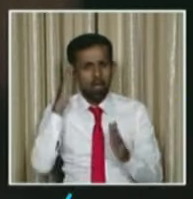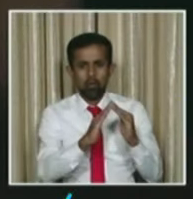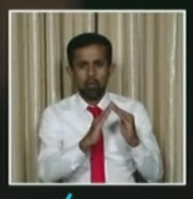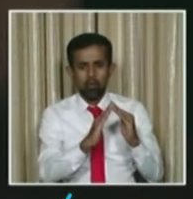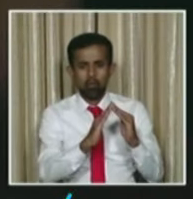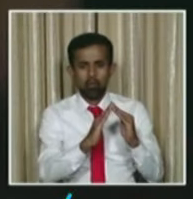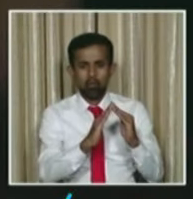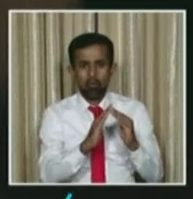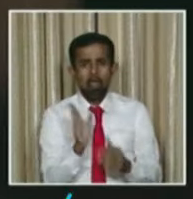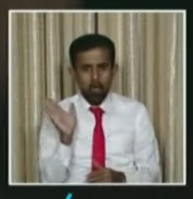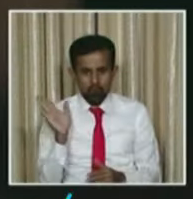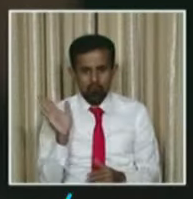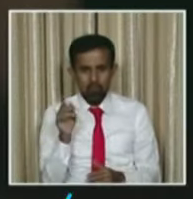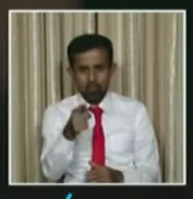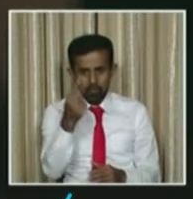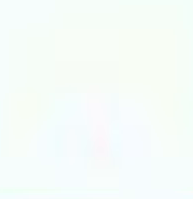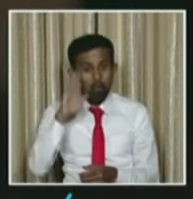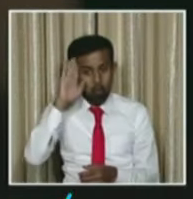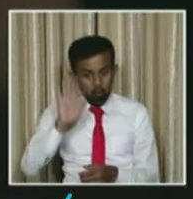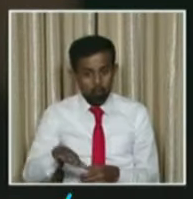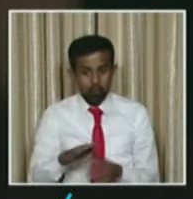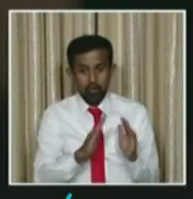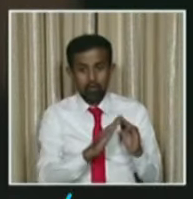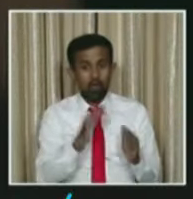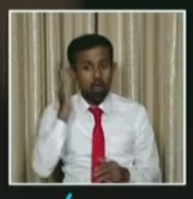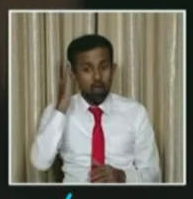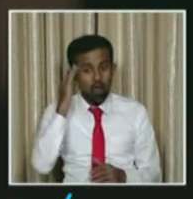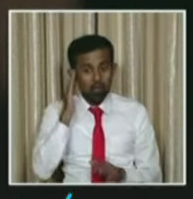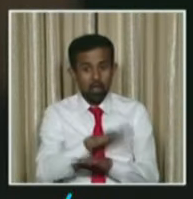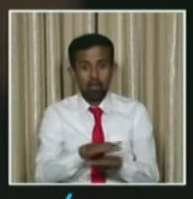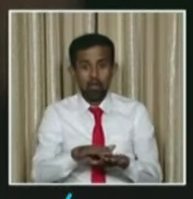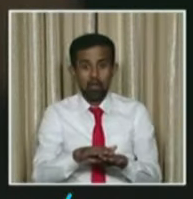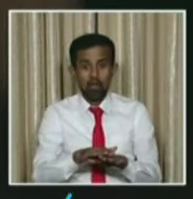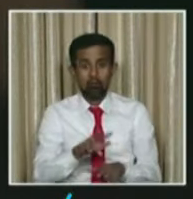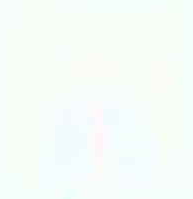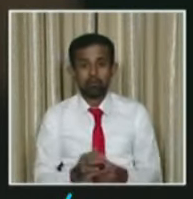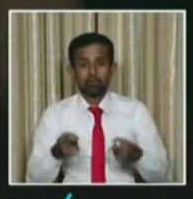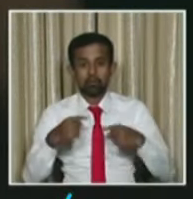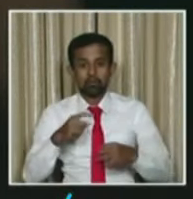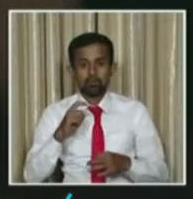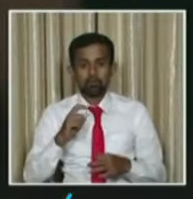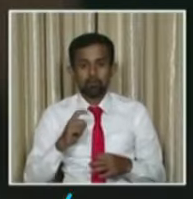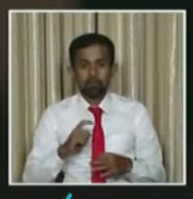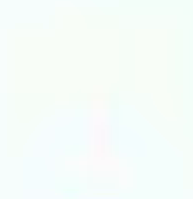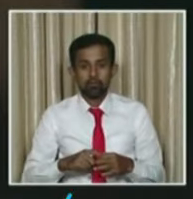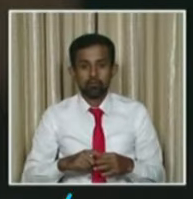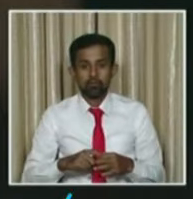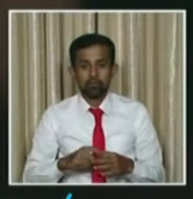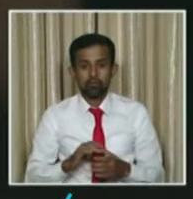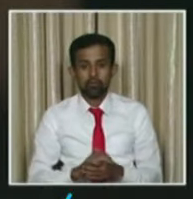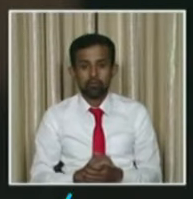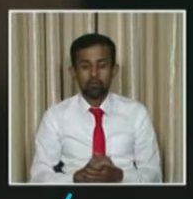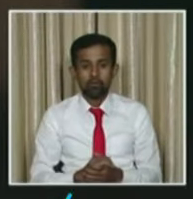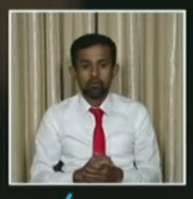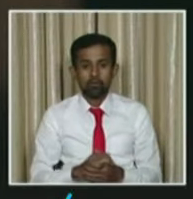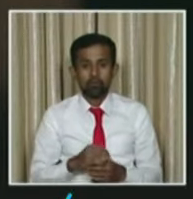නිවාසයක් තියෙන බව ඔබ දන්නේද? ඔව්. කාන්තා ළමුන් 26 දෙනෙක් ඉන්නවා. එහි විවිධ